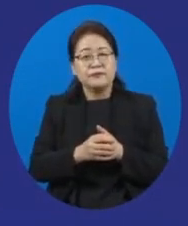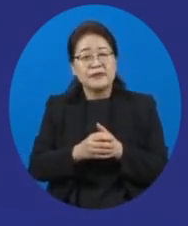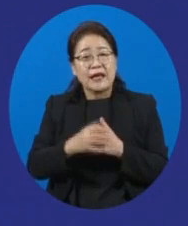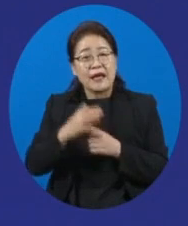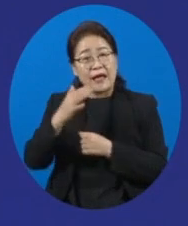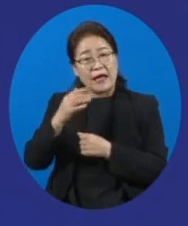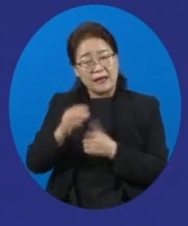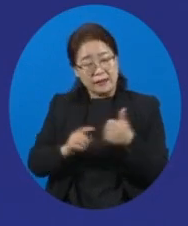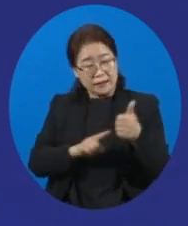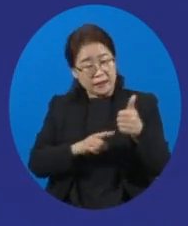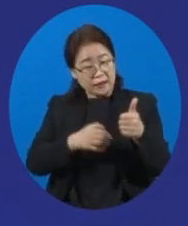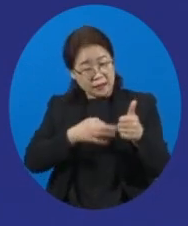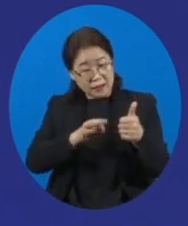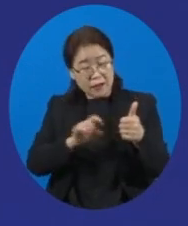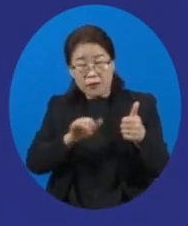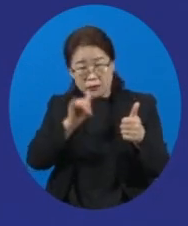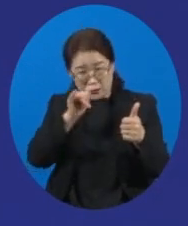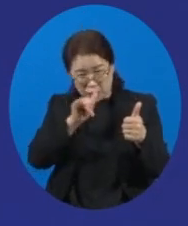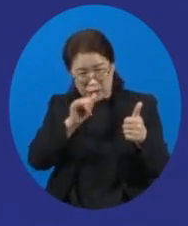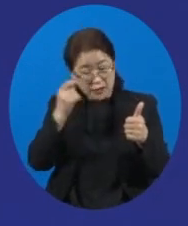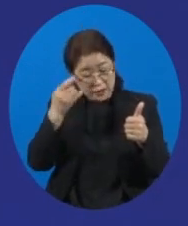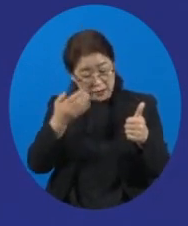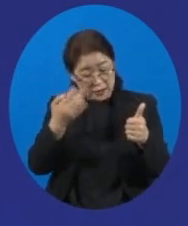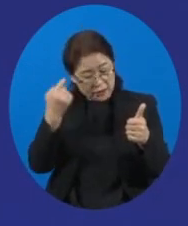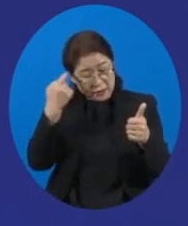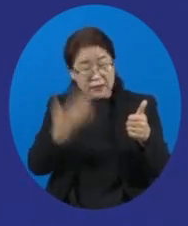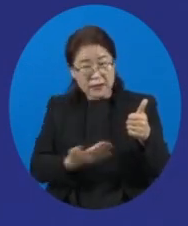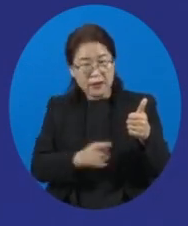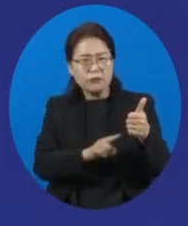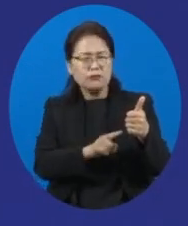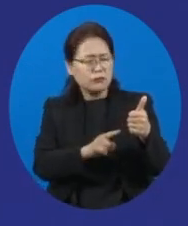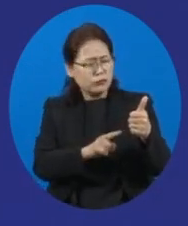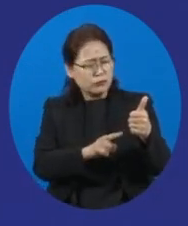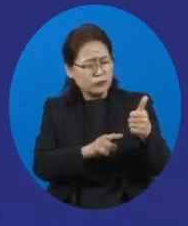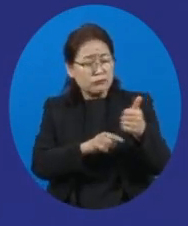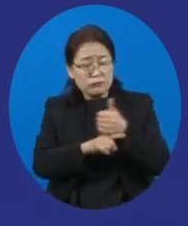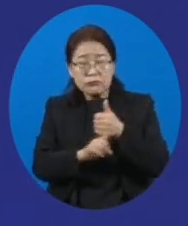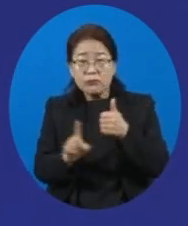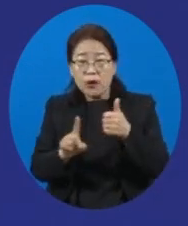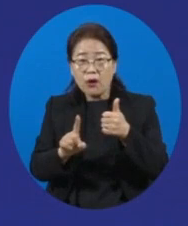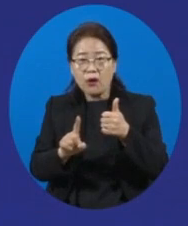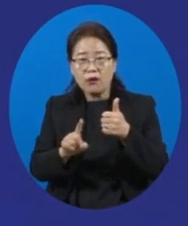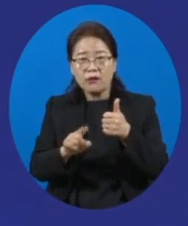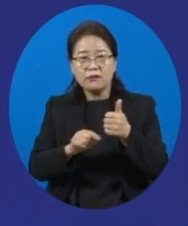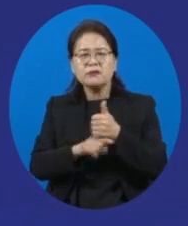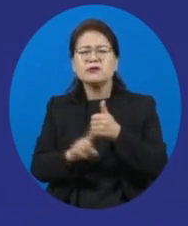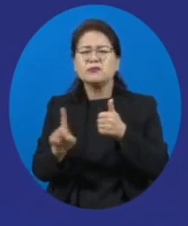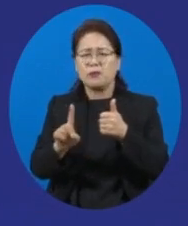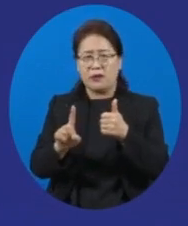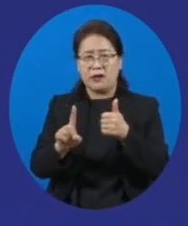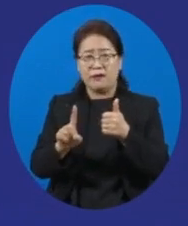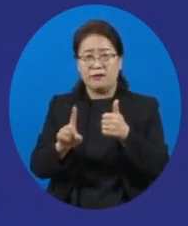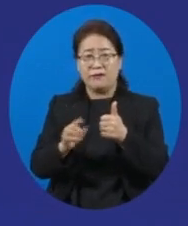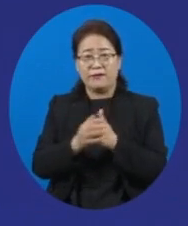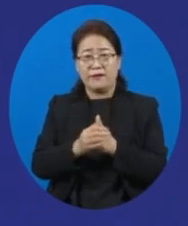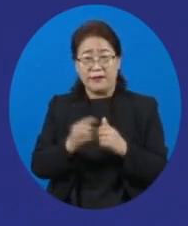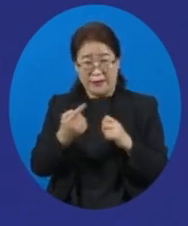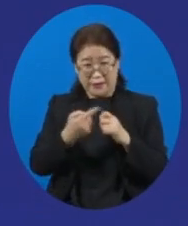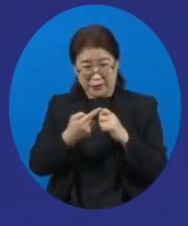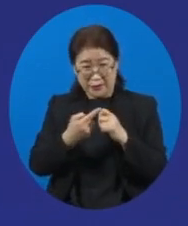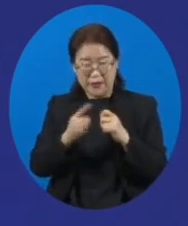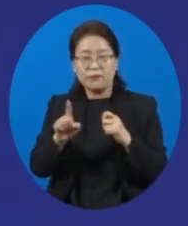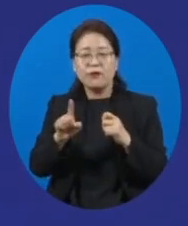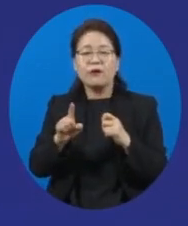아담아 내가 어디 있느냐, 이 내가 어디 있느냐라고 하는 이 물음은 어떤 의미가 있을까요? 첫째로 이